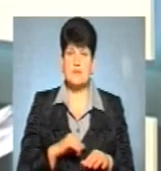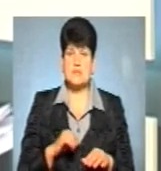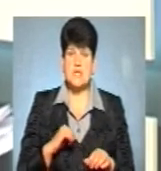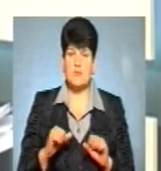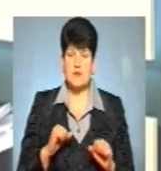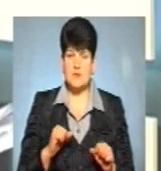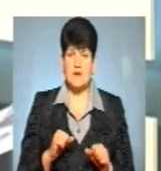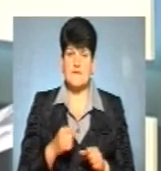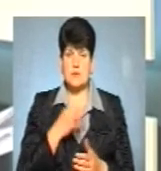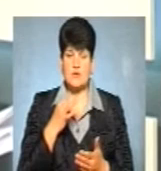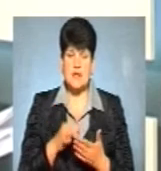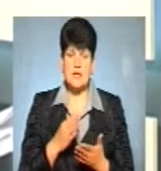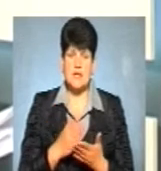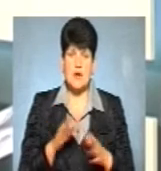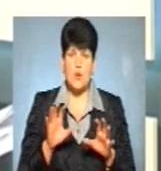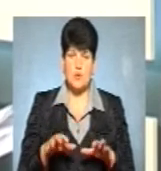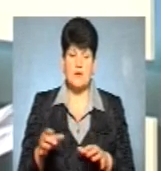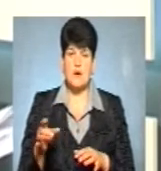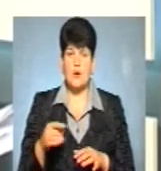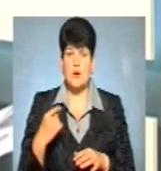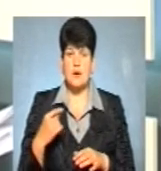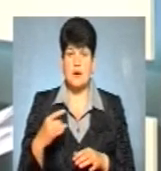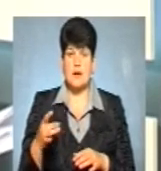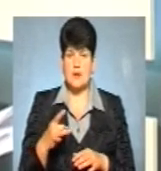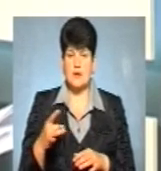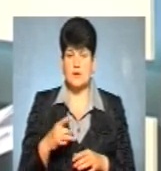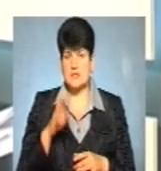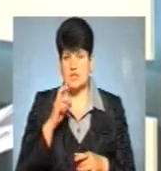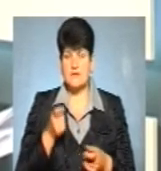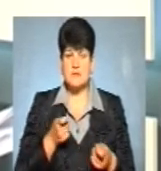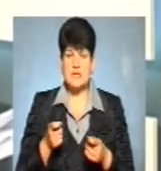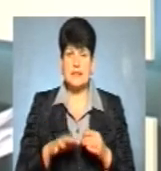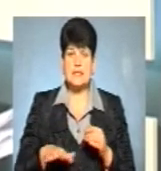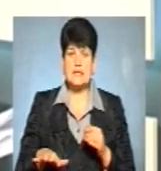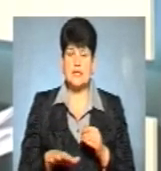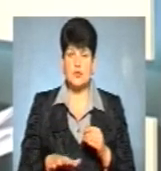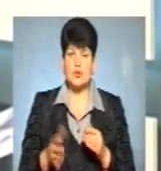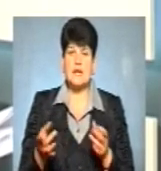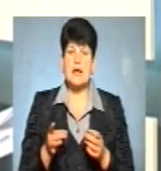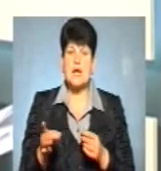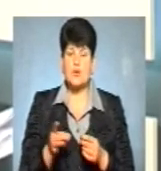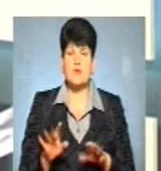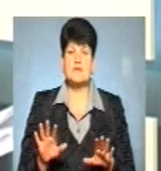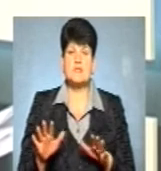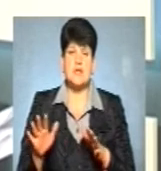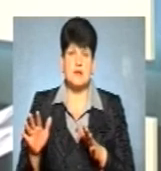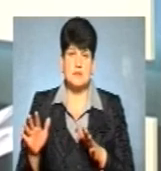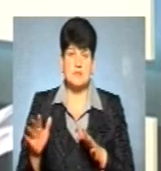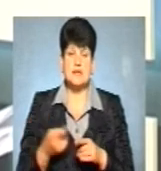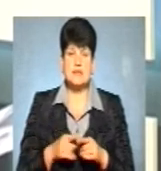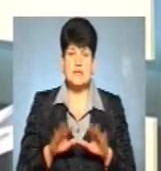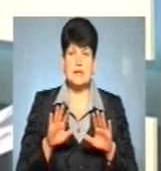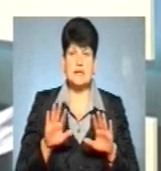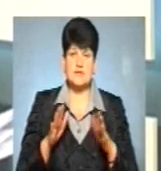самоврядування відповідальними є голови районних державних адміністрацій, котрі на території яких районів сталася ці